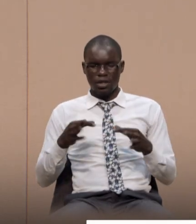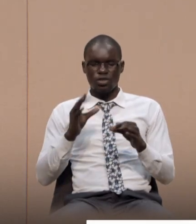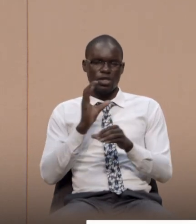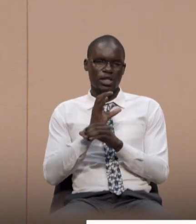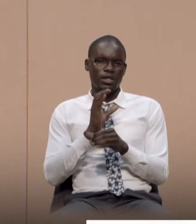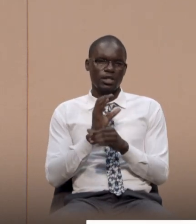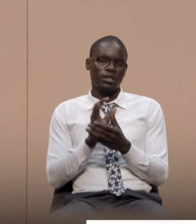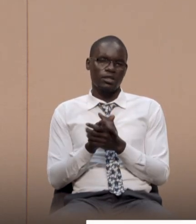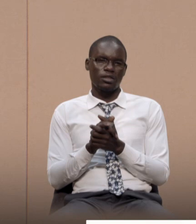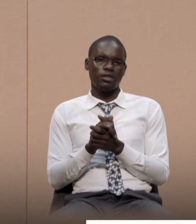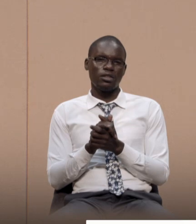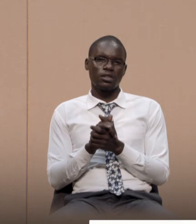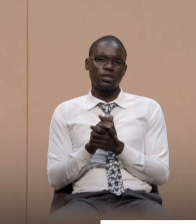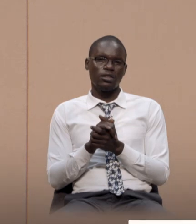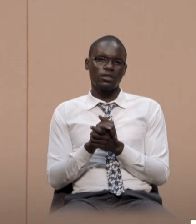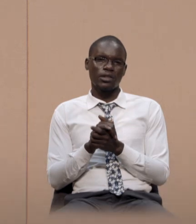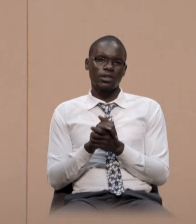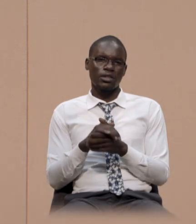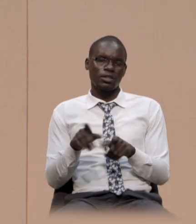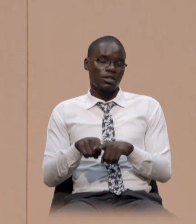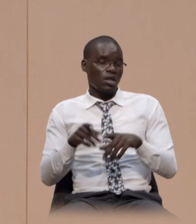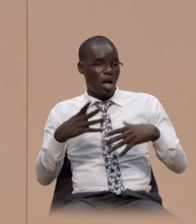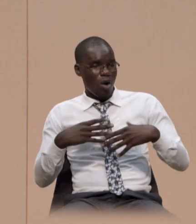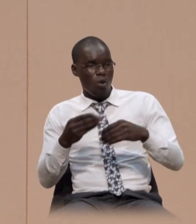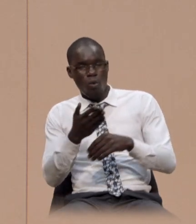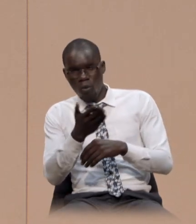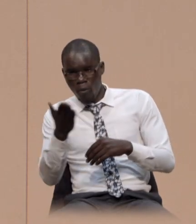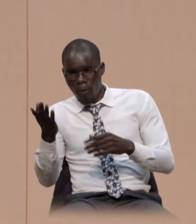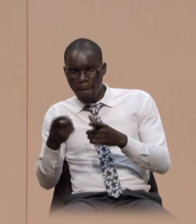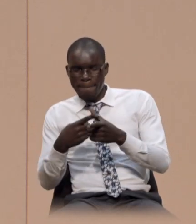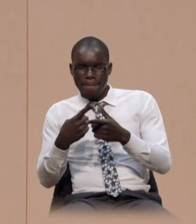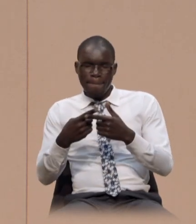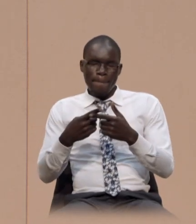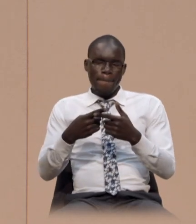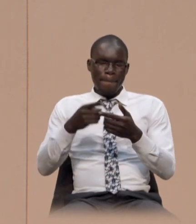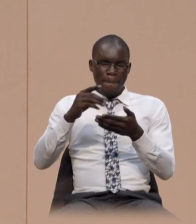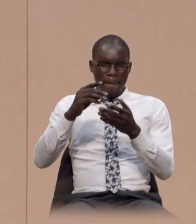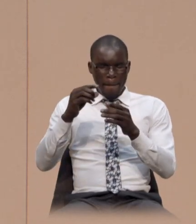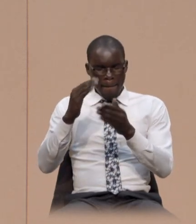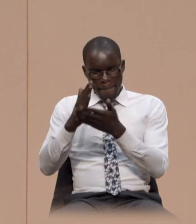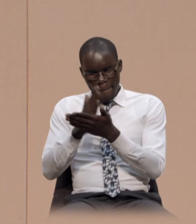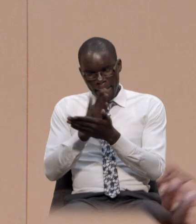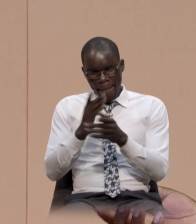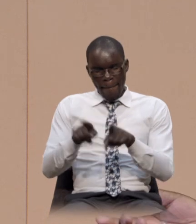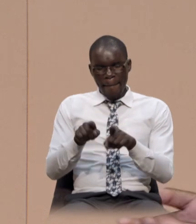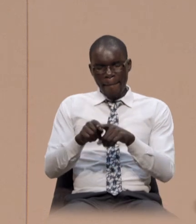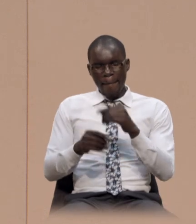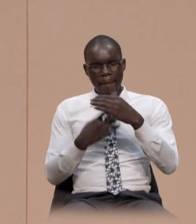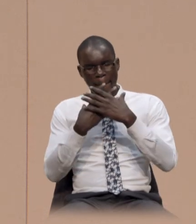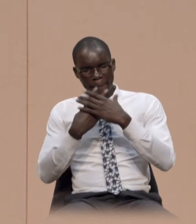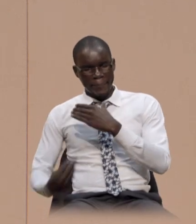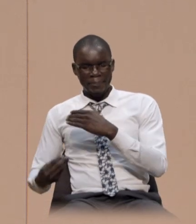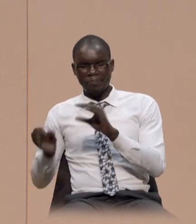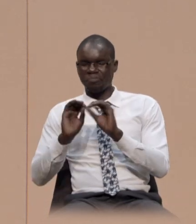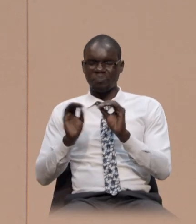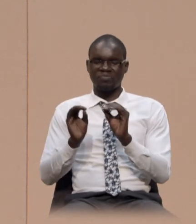ya dini, wewe nenda pale mukapange, mukachipange. Musife moyo tu mukachitupa